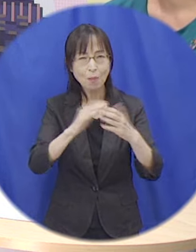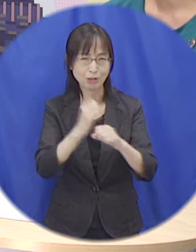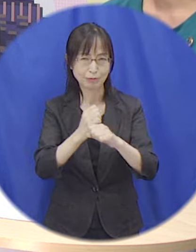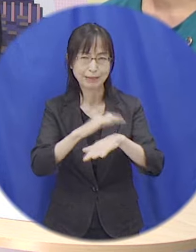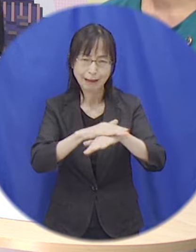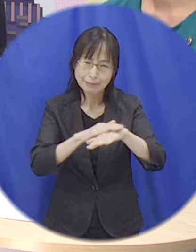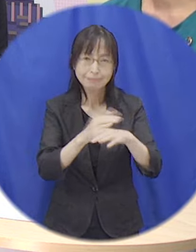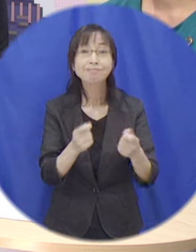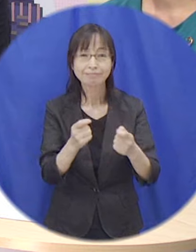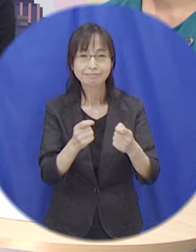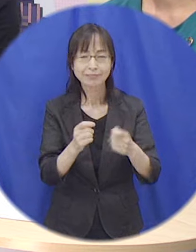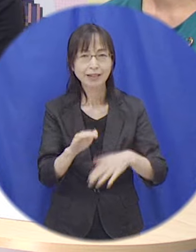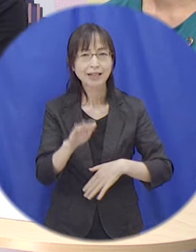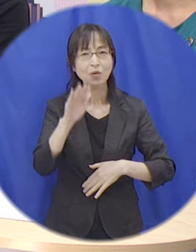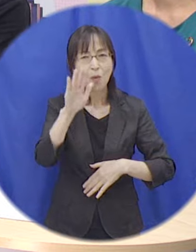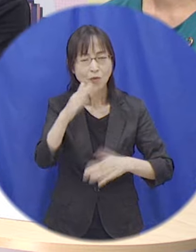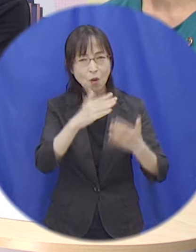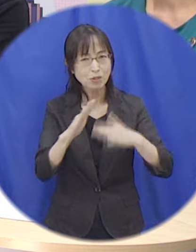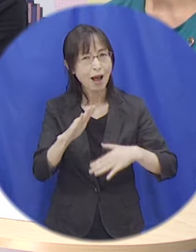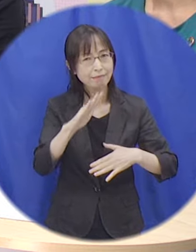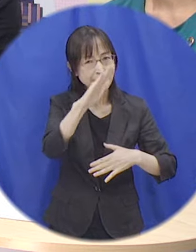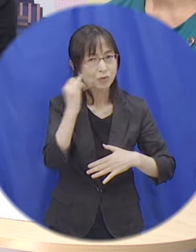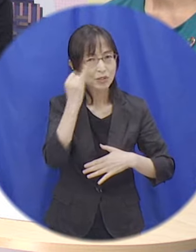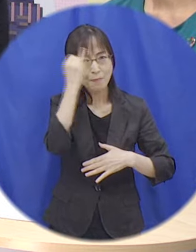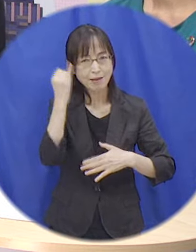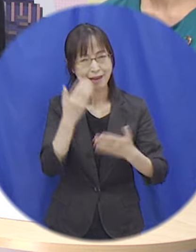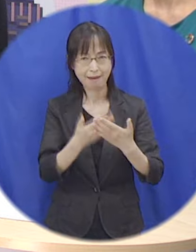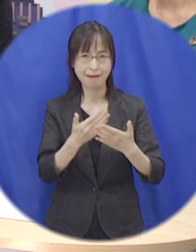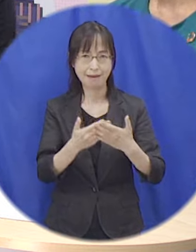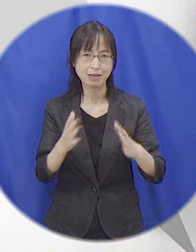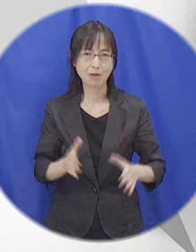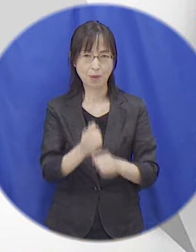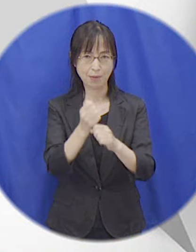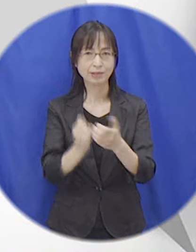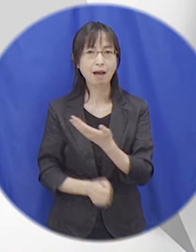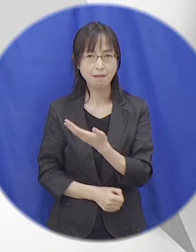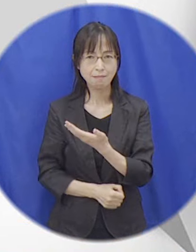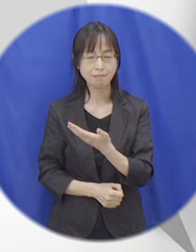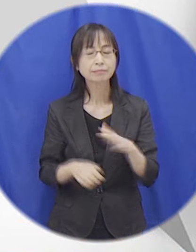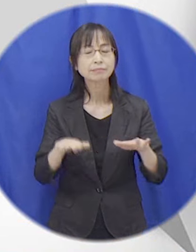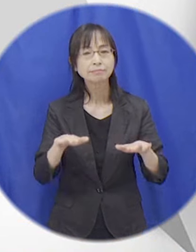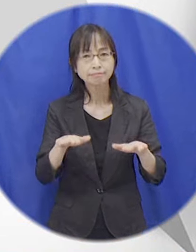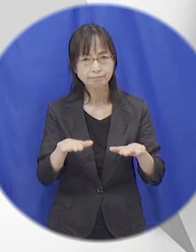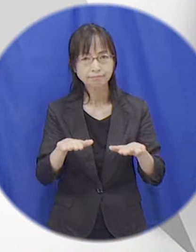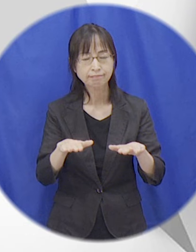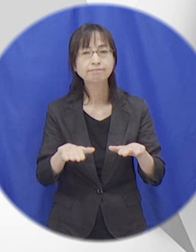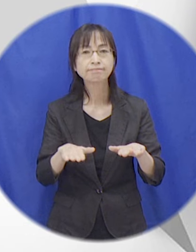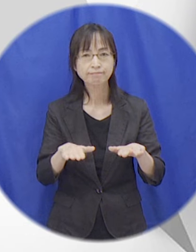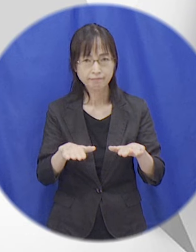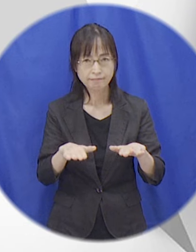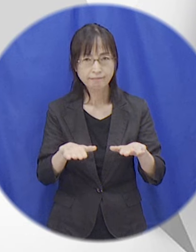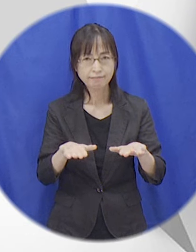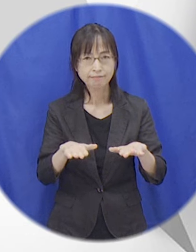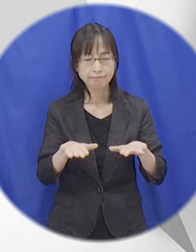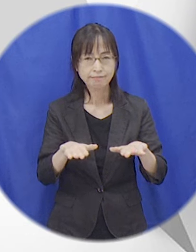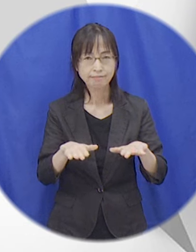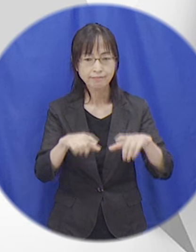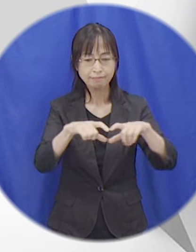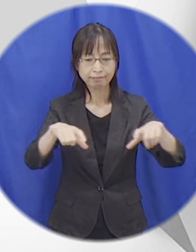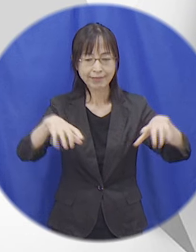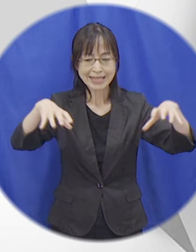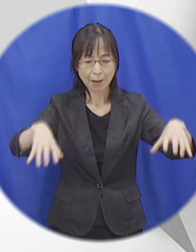い、今後の街の発展イメージを図にまとめてみました。 はい、 現状はですね、このようにダンベルの持